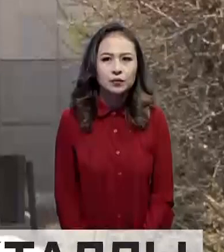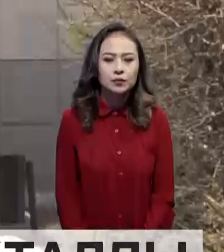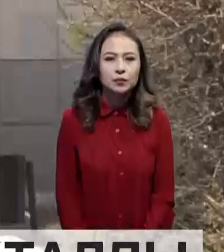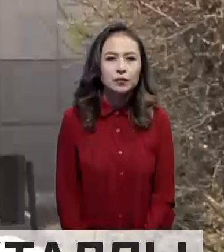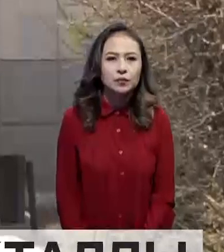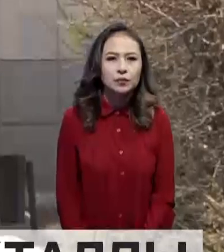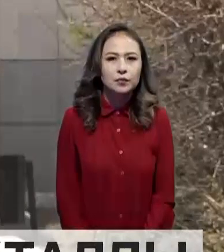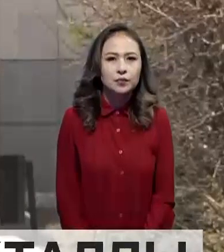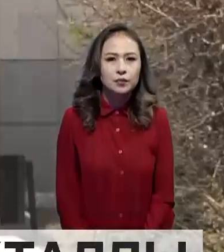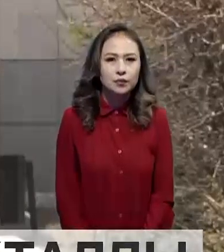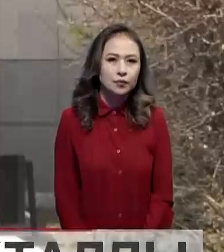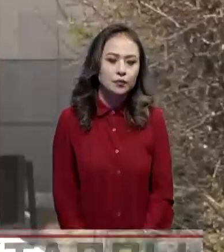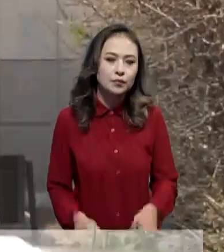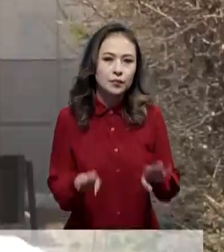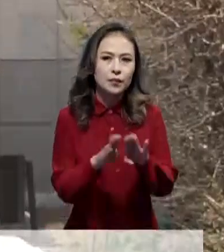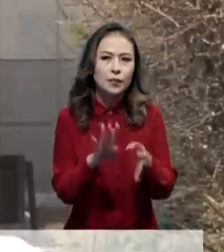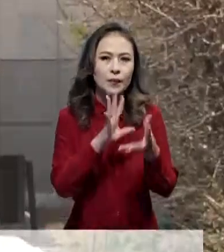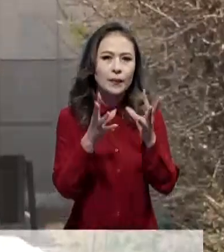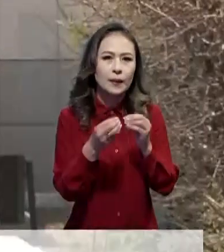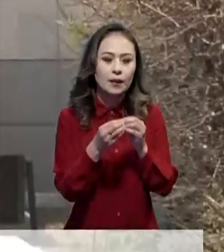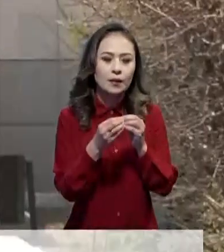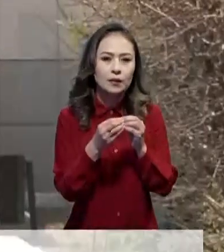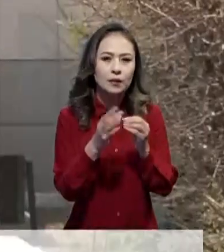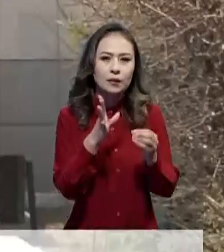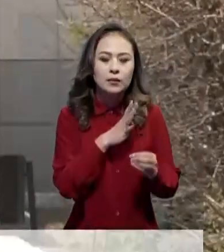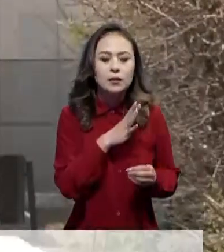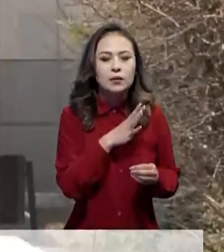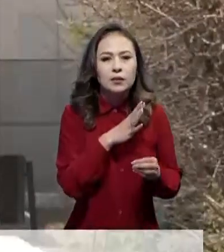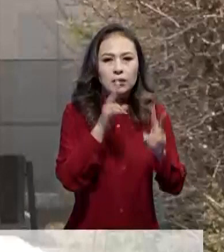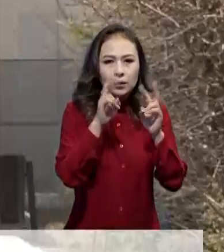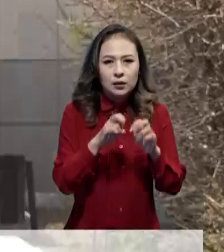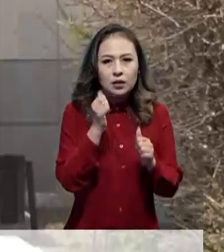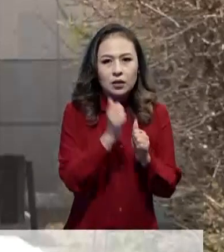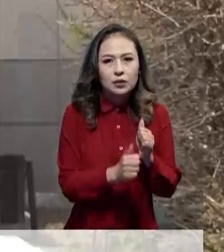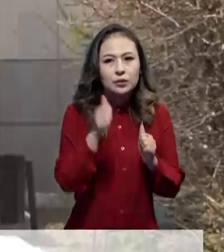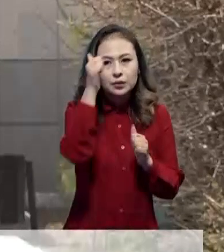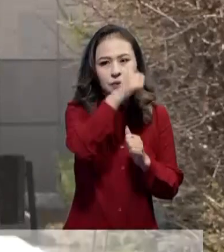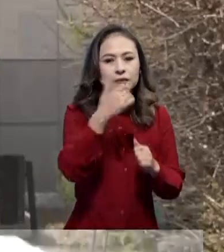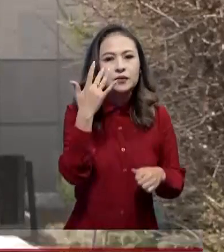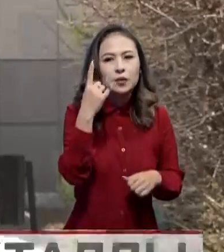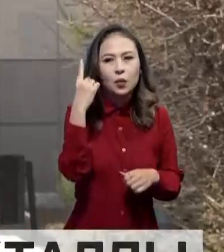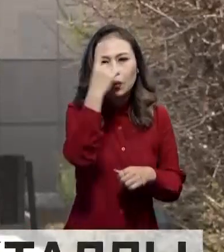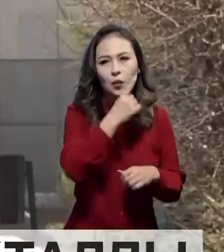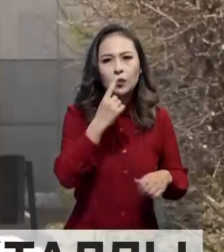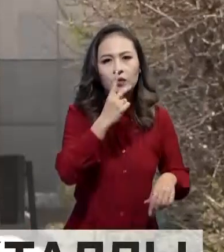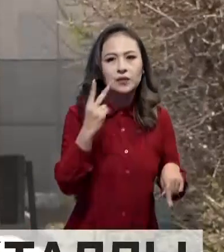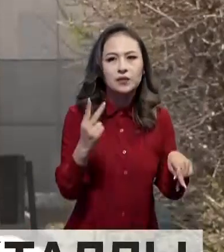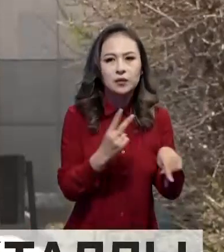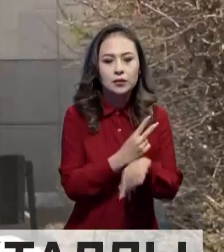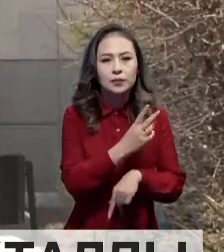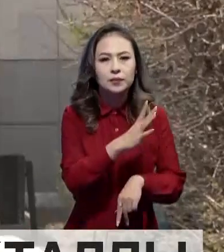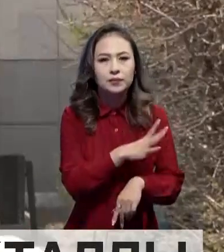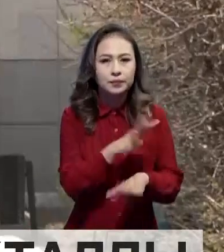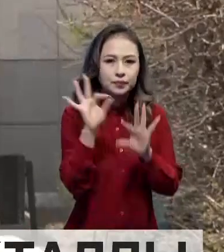Бруцеллезге, яғни осы арнайы жоспарлы осы диагностикалық шаралар жыл сайын өткізіледі, жылына екі рет, яғни көктем және күз